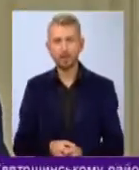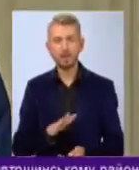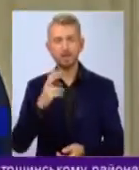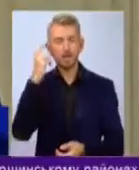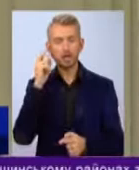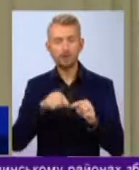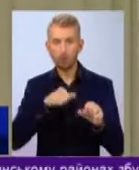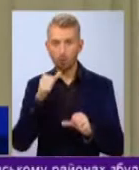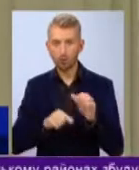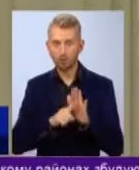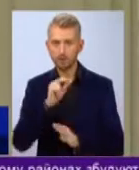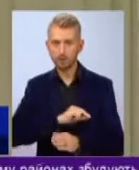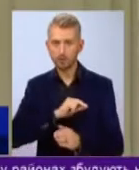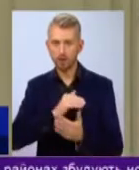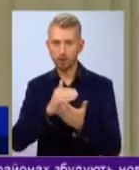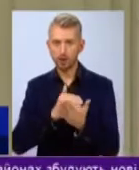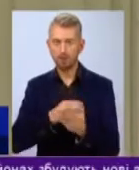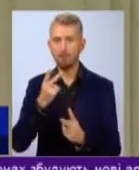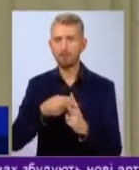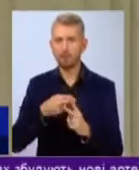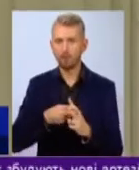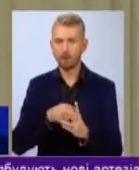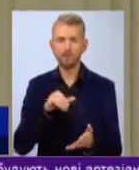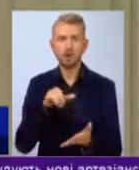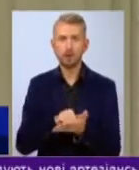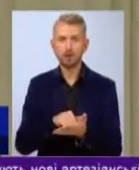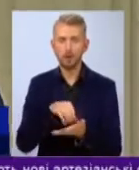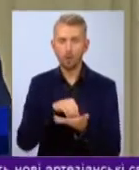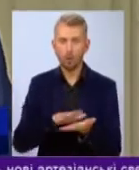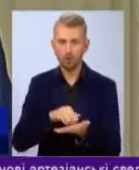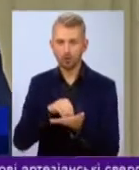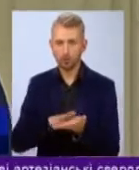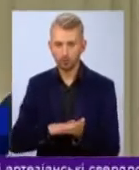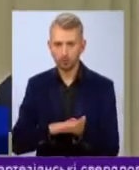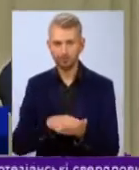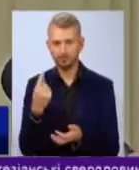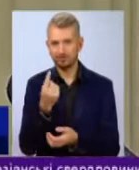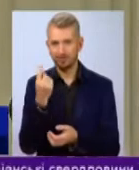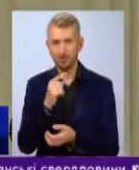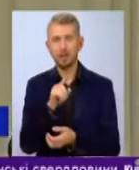цього року запрацювала програма пільгового встановлення обліку енергоносіїв для